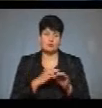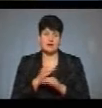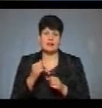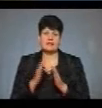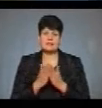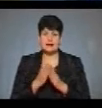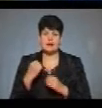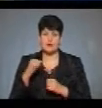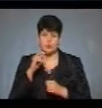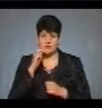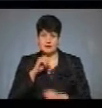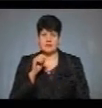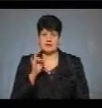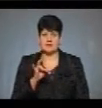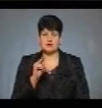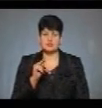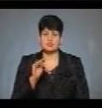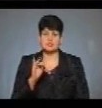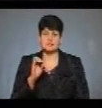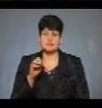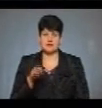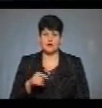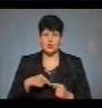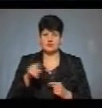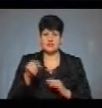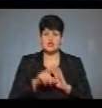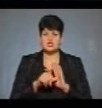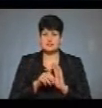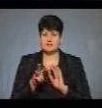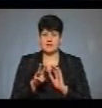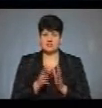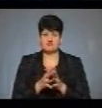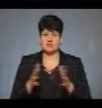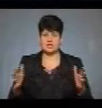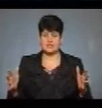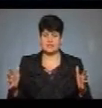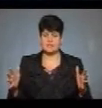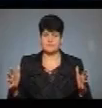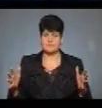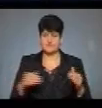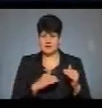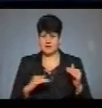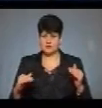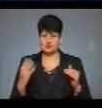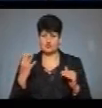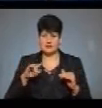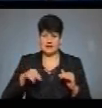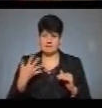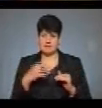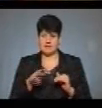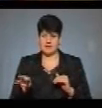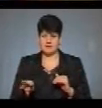України» Надія Чистяк. Довжина 6 метрів, ширина нижнього яруса 4,5